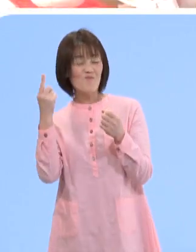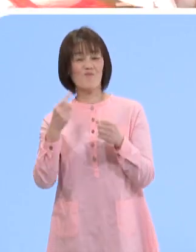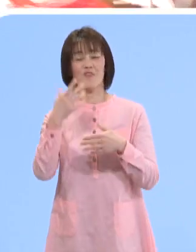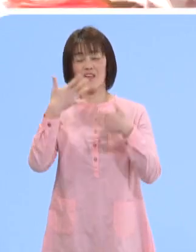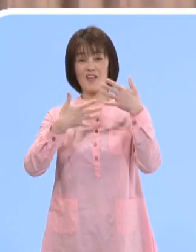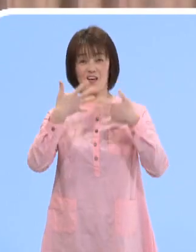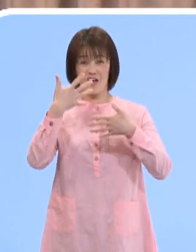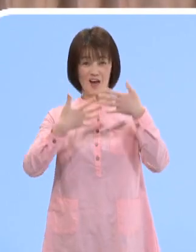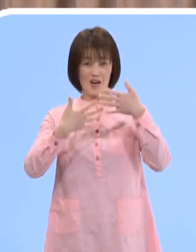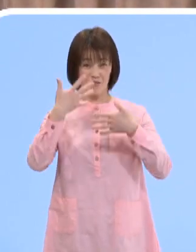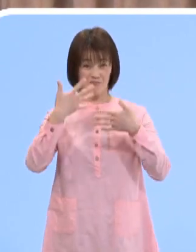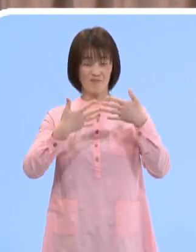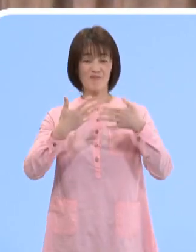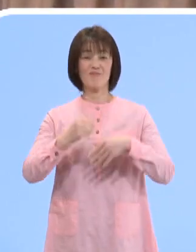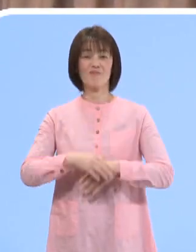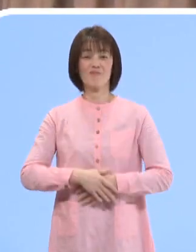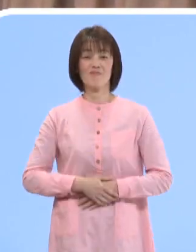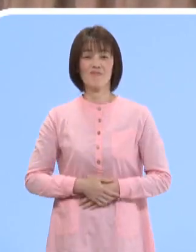です。